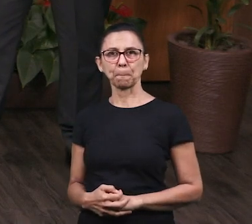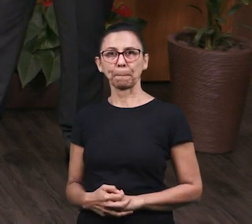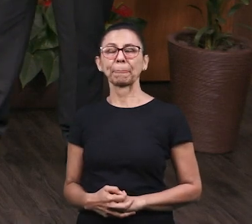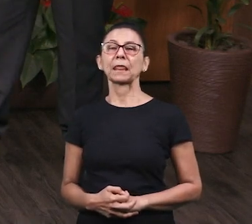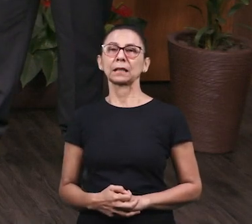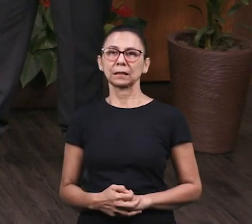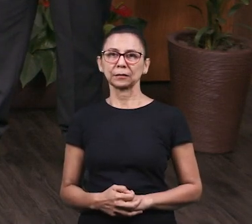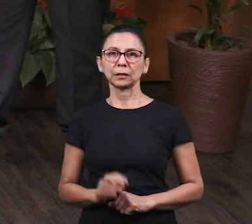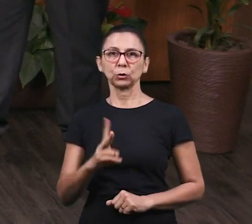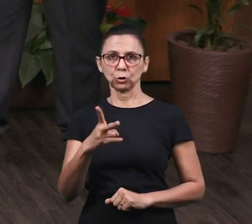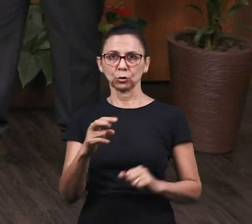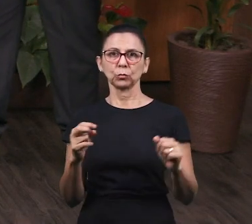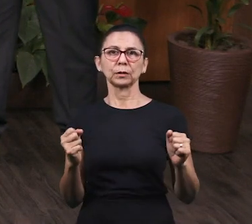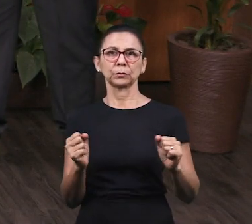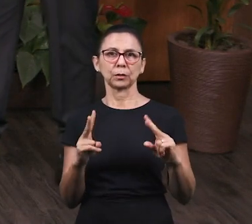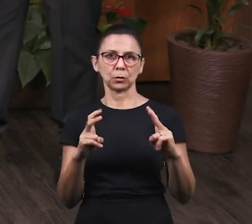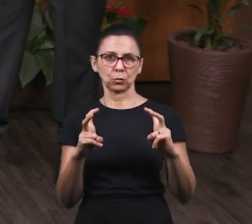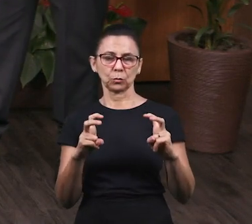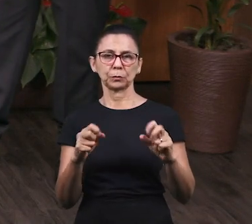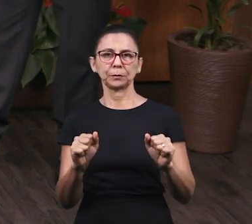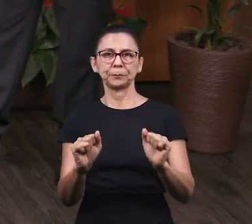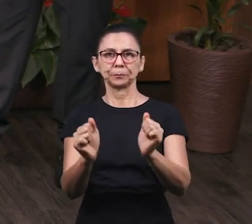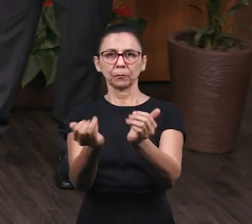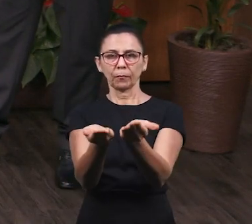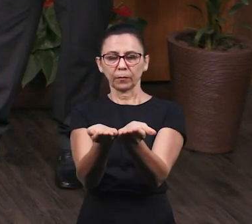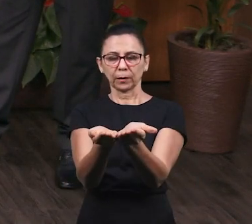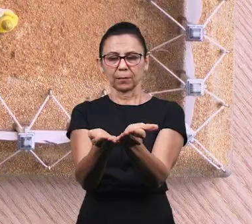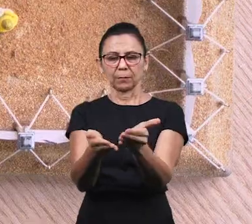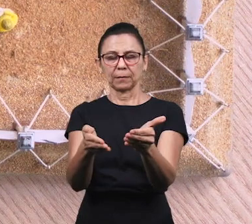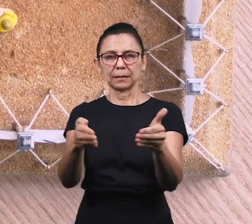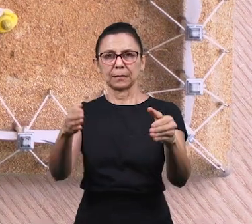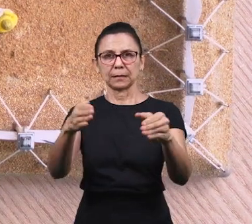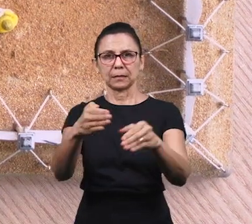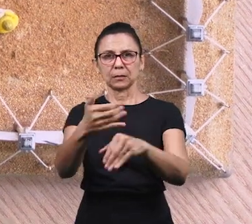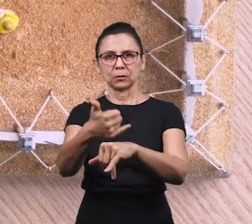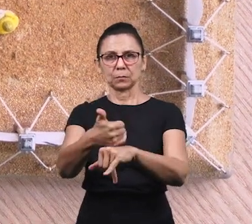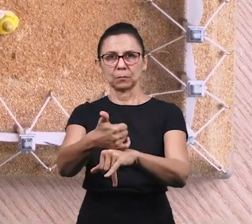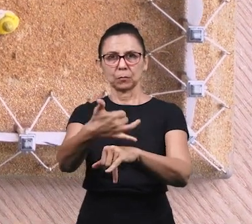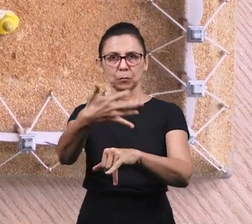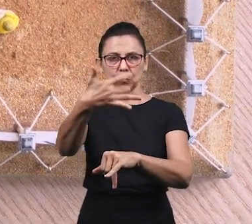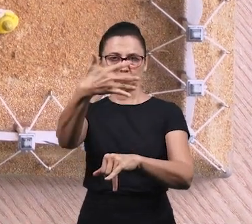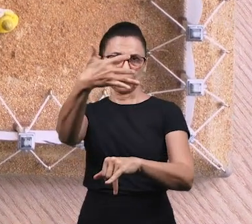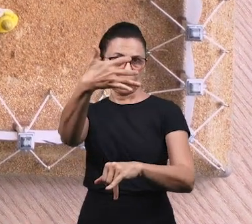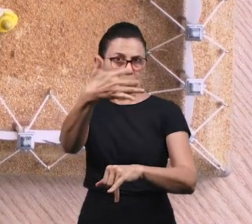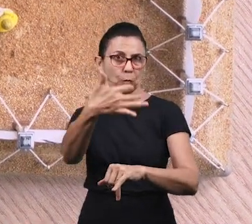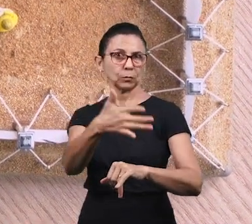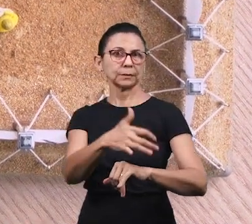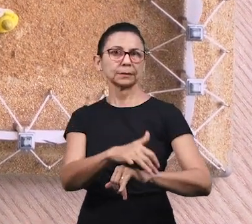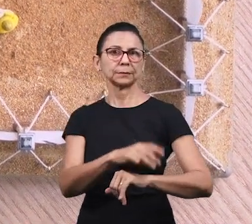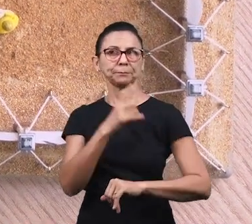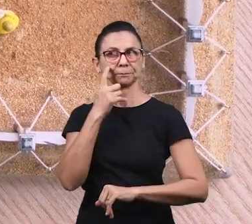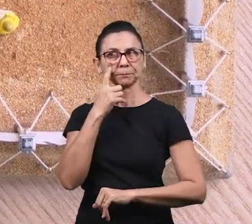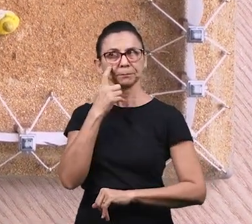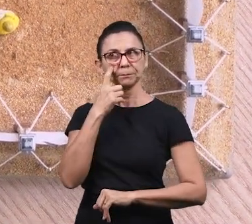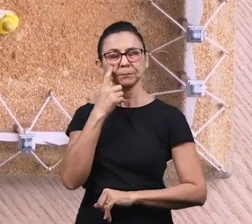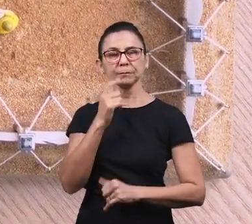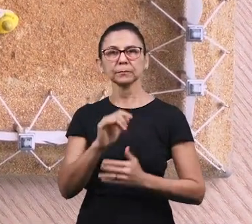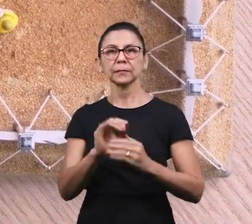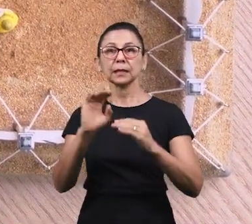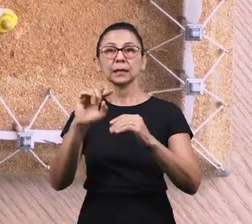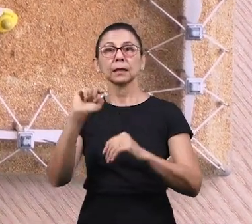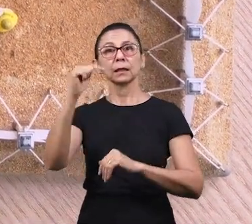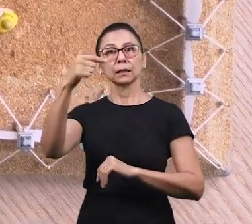Juste après la bassine en bronze, comme on voit ici dans la maquette illustrative, il